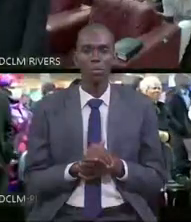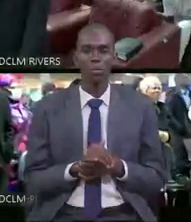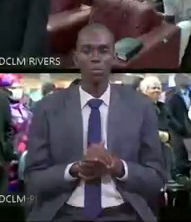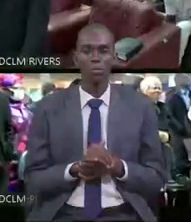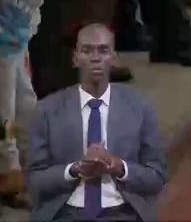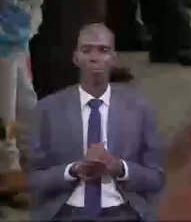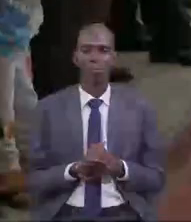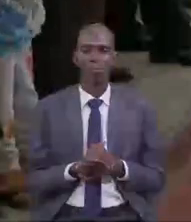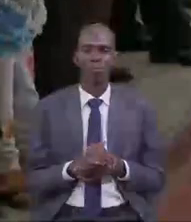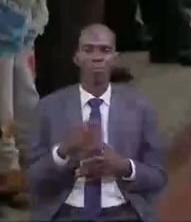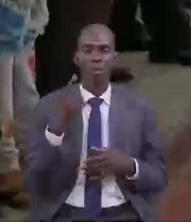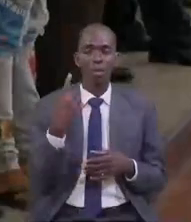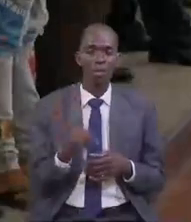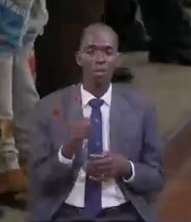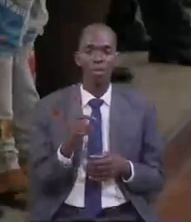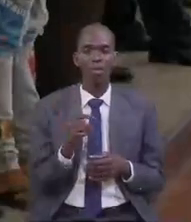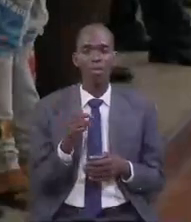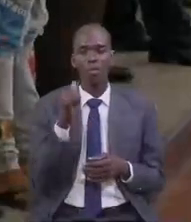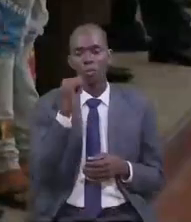Les femmes à l'autre côté